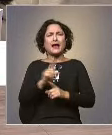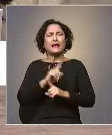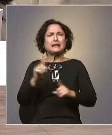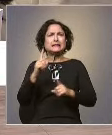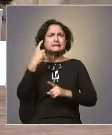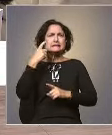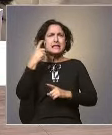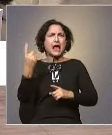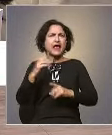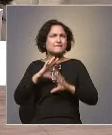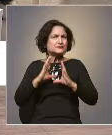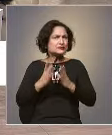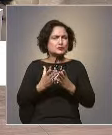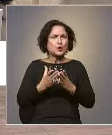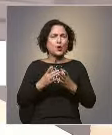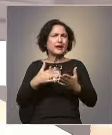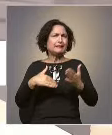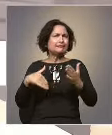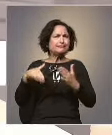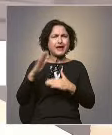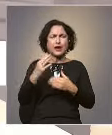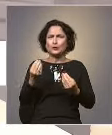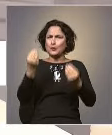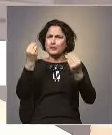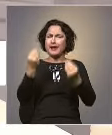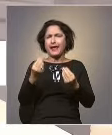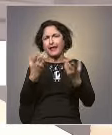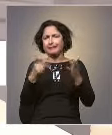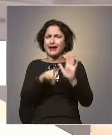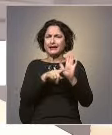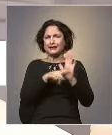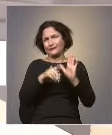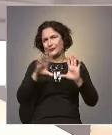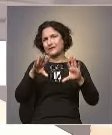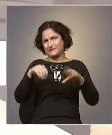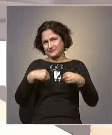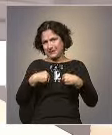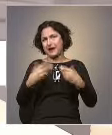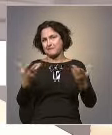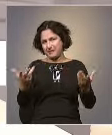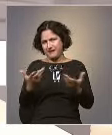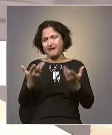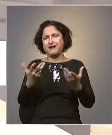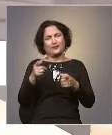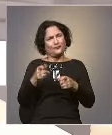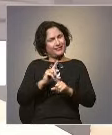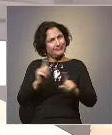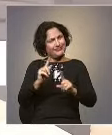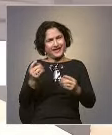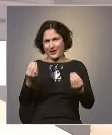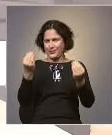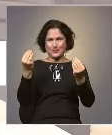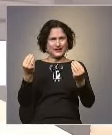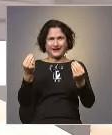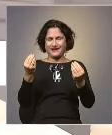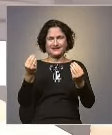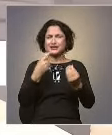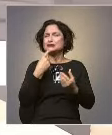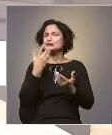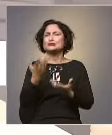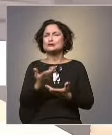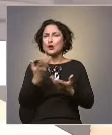не може да си обясни, е така най-доброто обяснение, поради тази причина най-добре лесно си възприема, което е, не е добре, тъй като в крайна